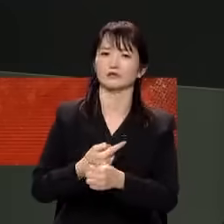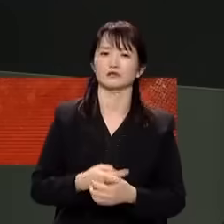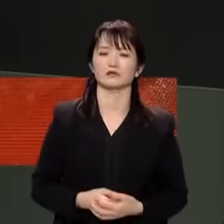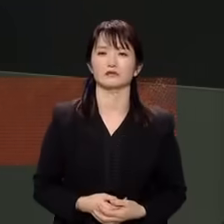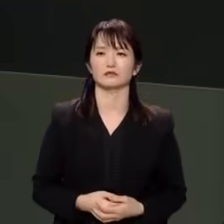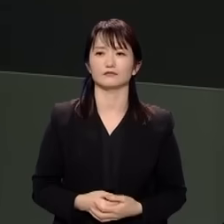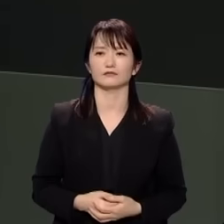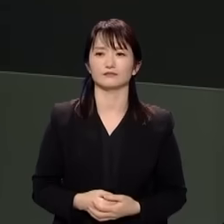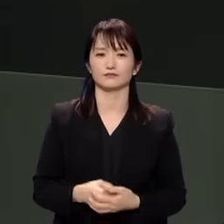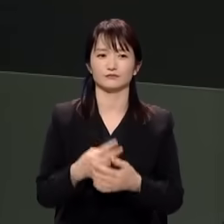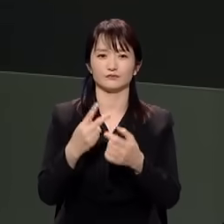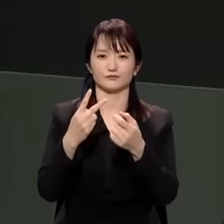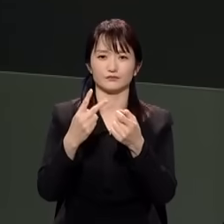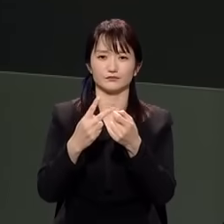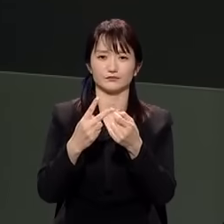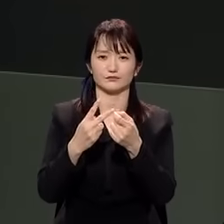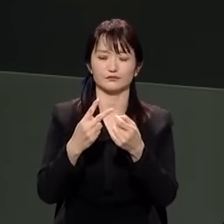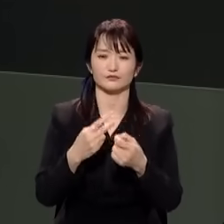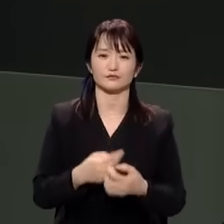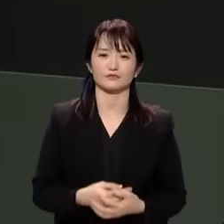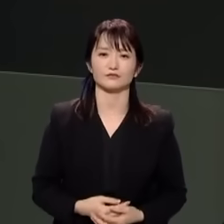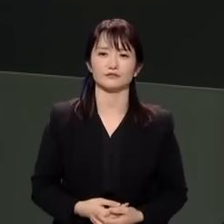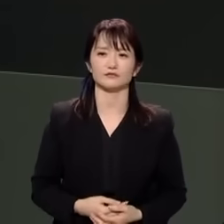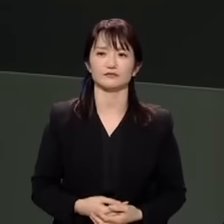좋습니다. 자, 다음 이어가죠.